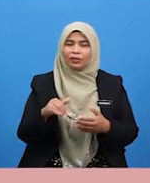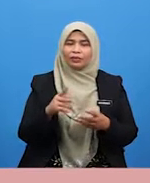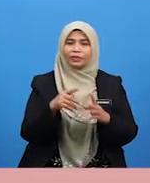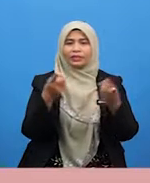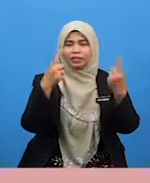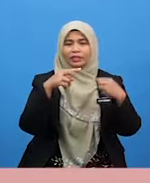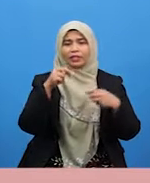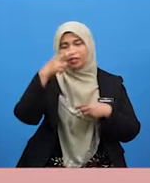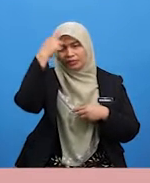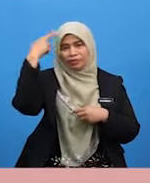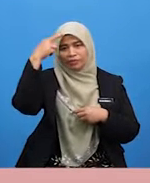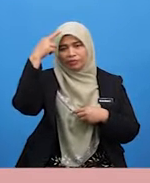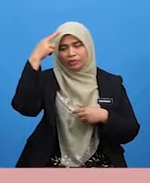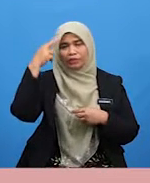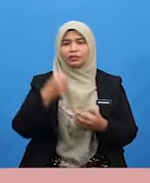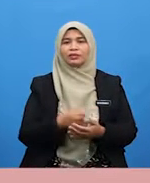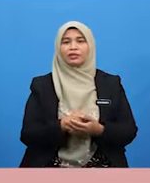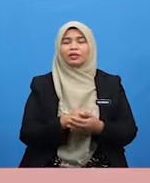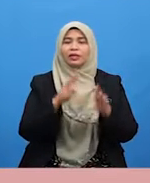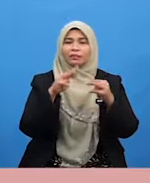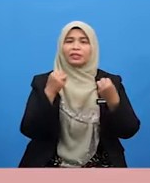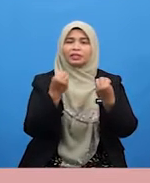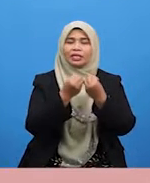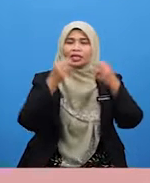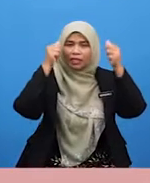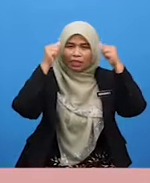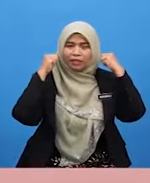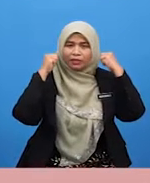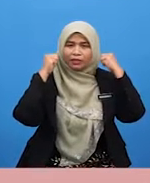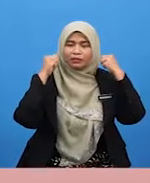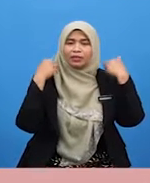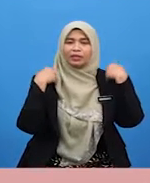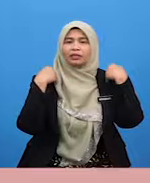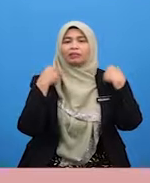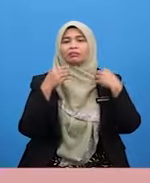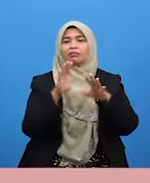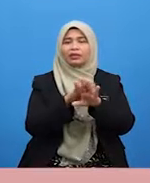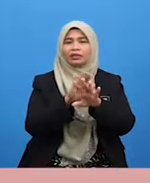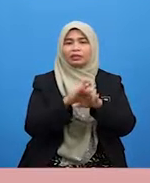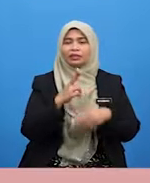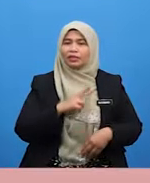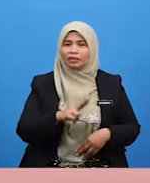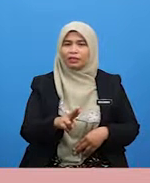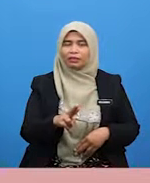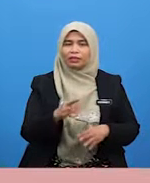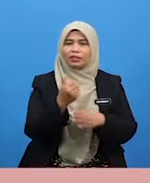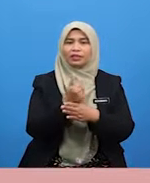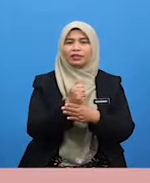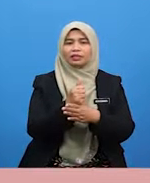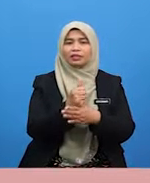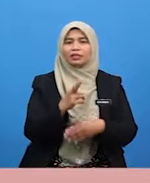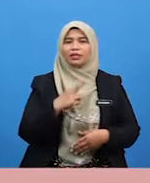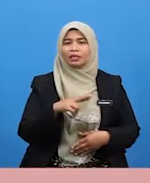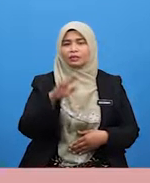Rasulullah sallallahu alaihi wasallam, masyarakat Arab menganut banyak agama. Antaranya ialah